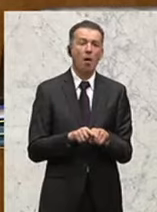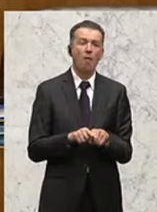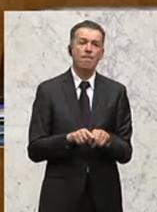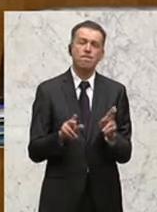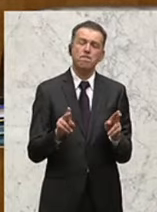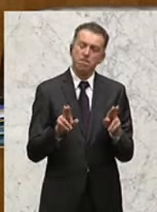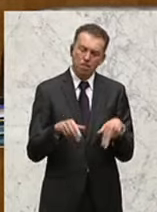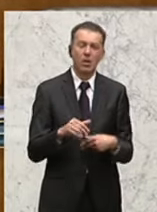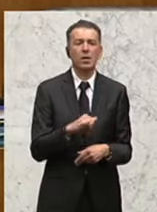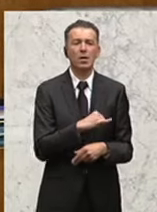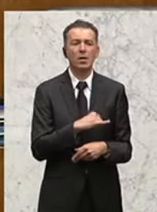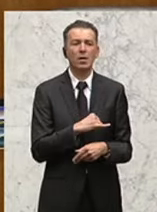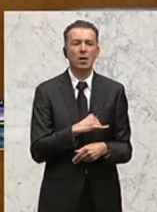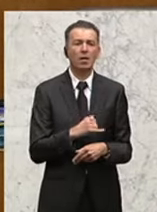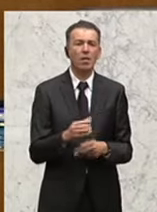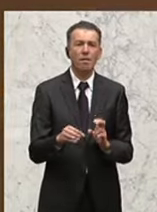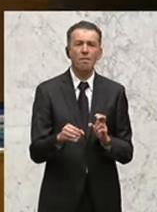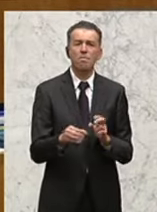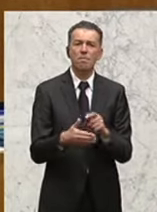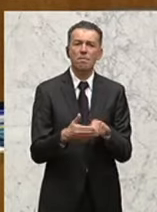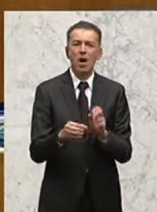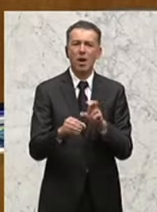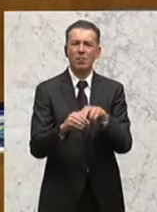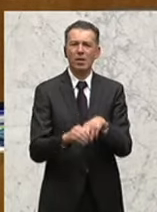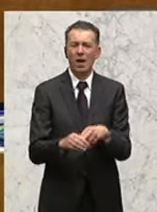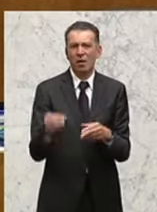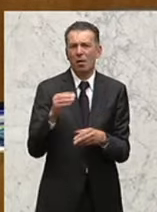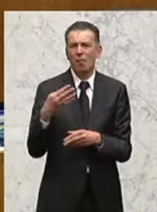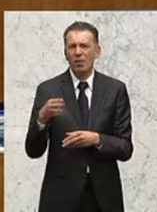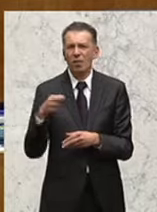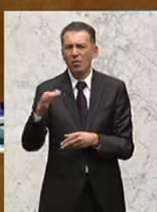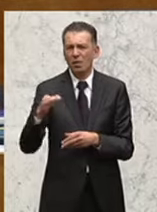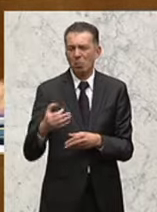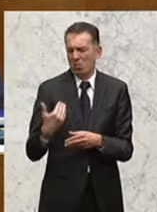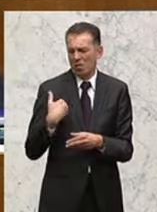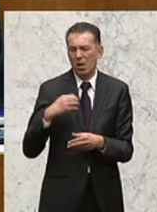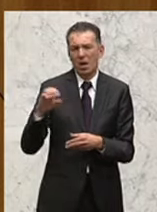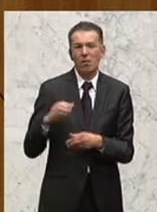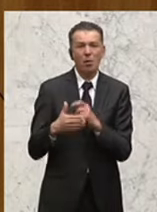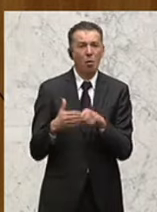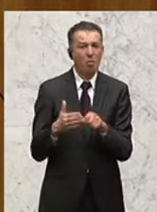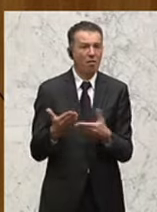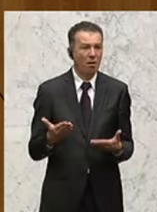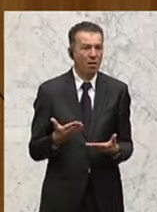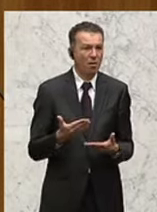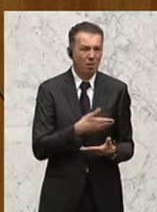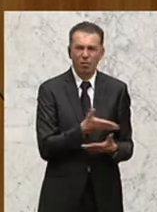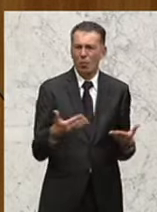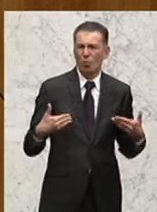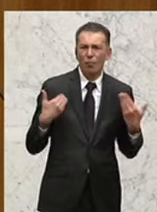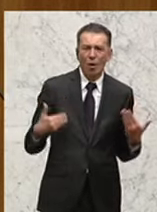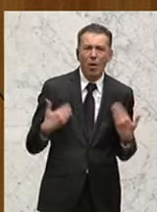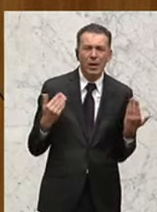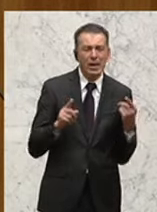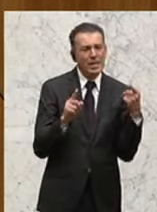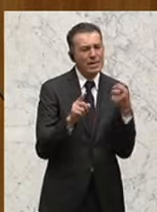legitimes Interesse, dass eine Wahlbeteiligung von, ich weiß nicht, jetzt haben wir gehabt 44% oder so bei der letzten Europawahl, etwas ist, was niemanden freuen sollte,